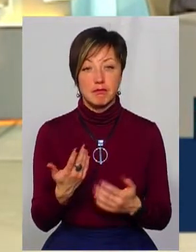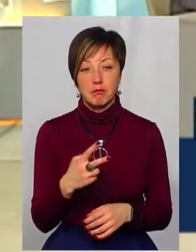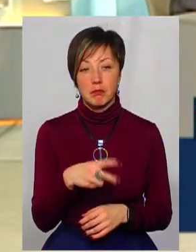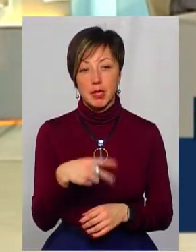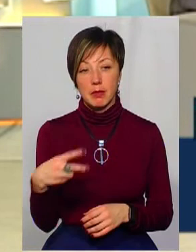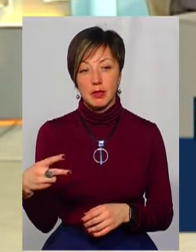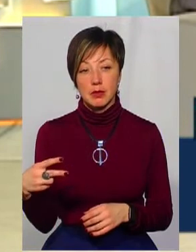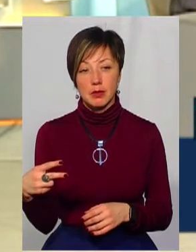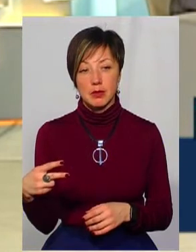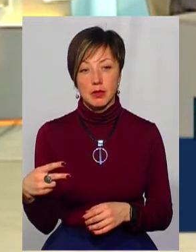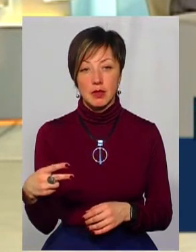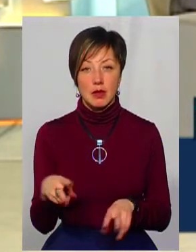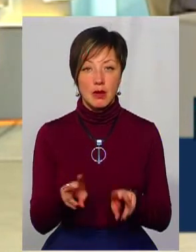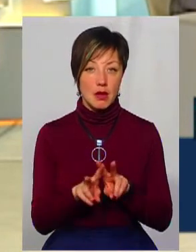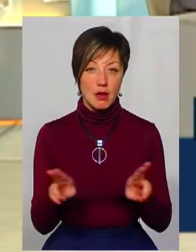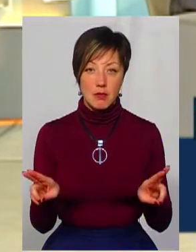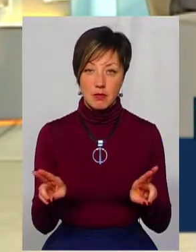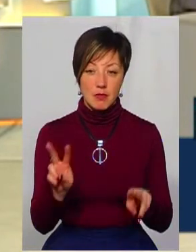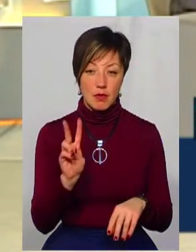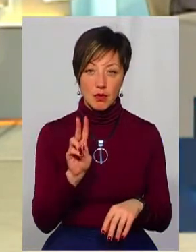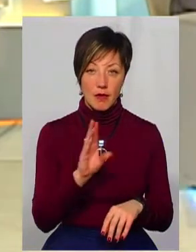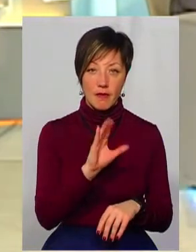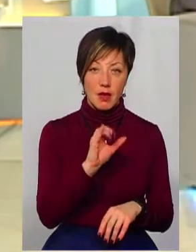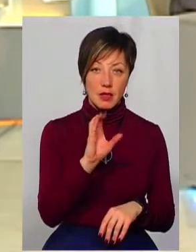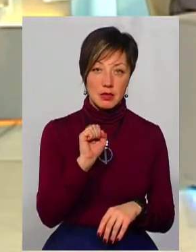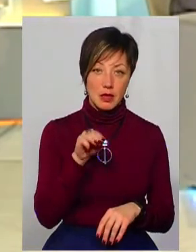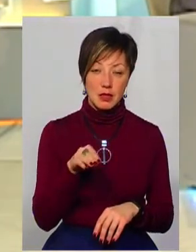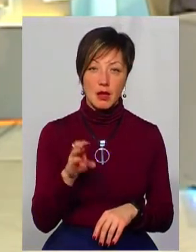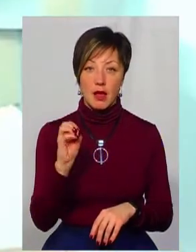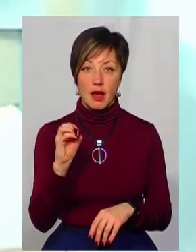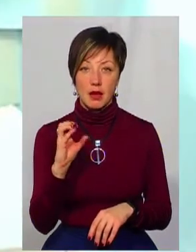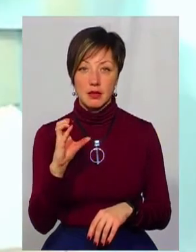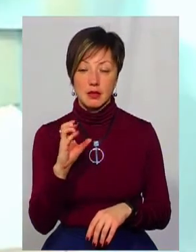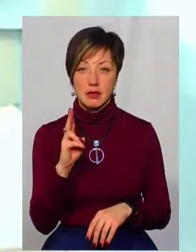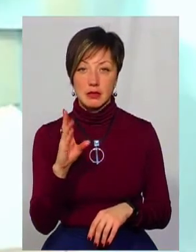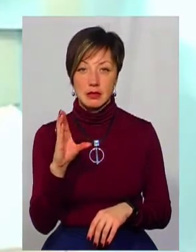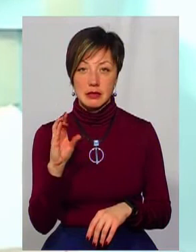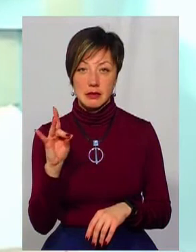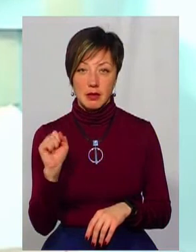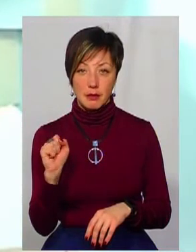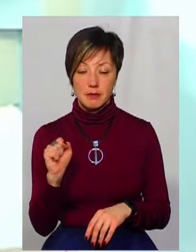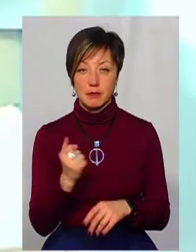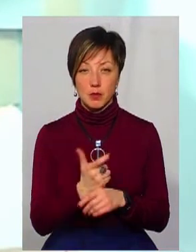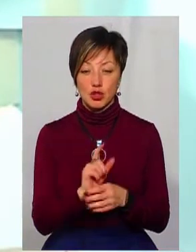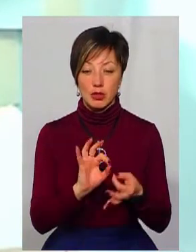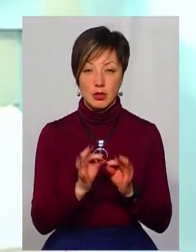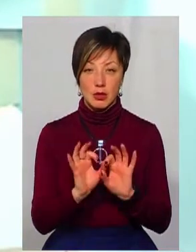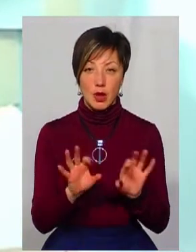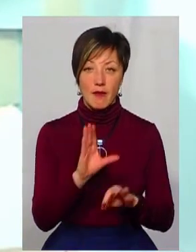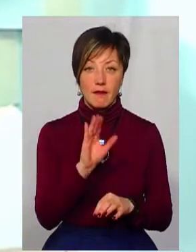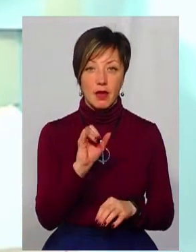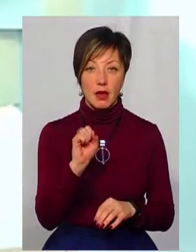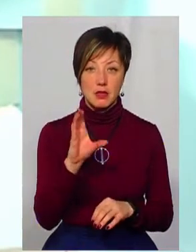приблизно в середньому, вона однакова в обох провайдерів, що і Viasat, що і Extra. Більш детальніше можу розповісти про